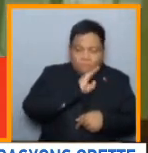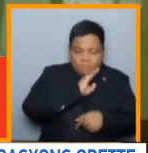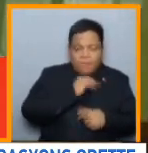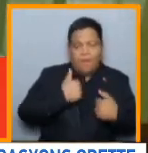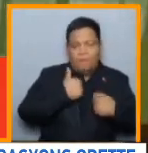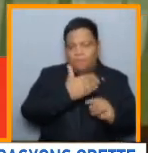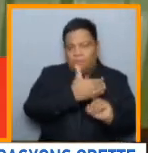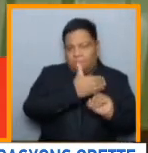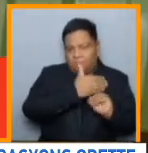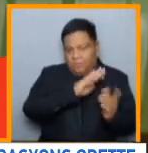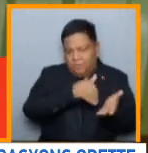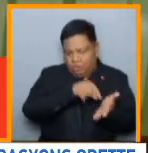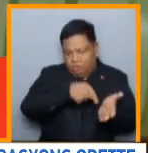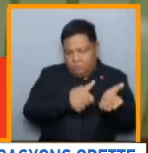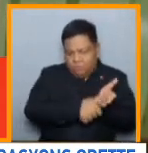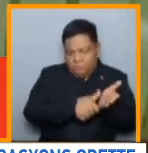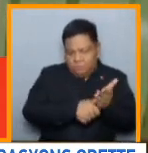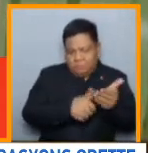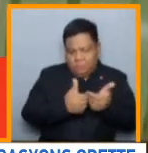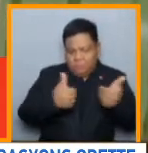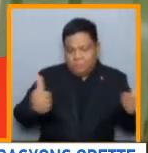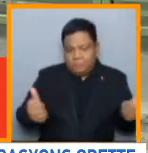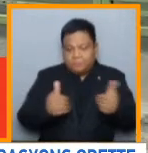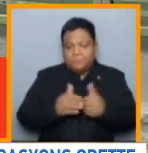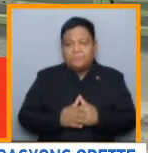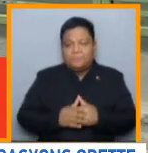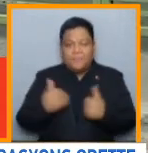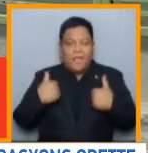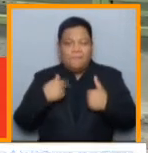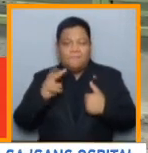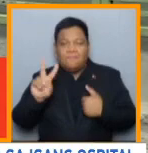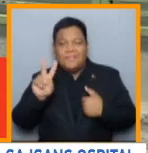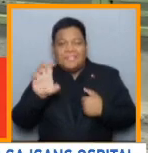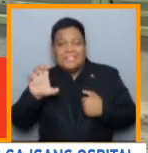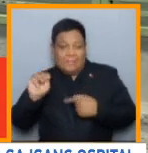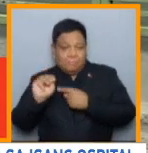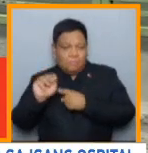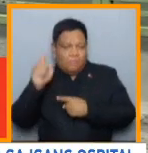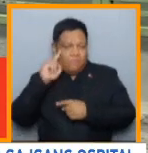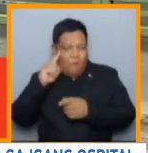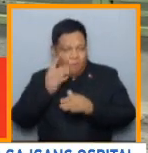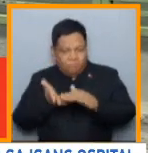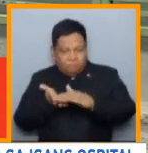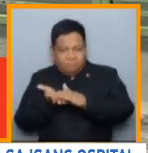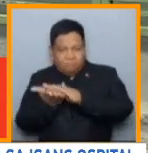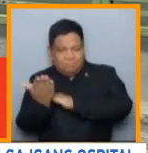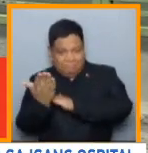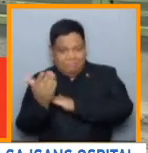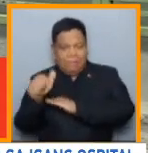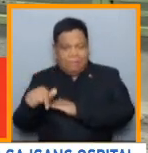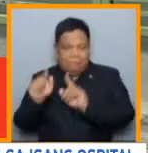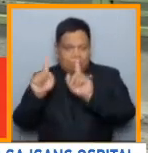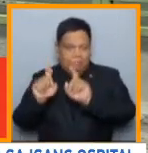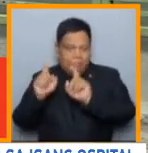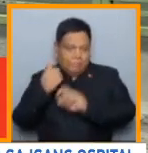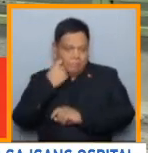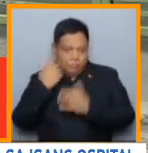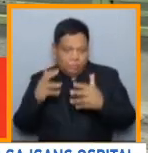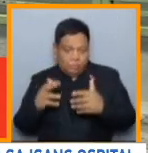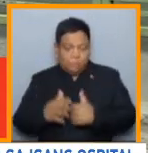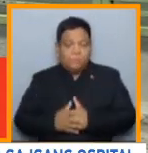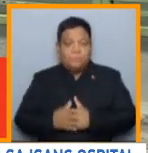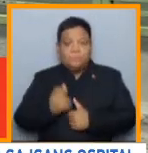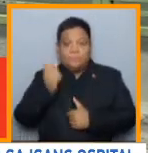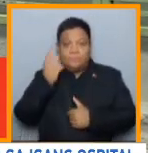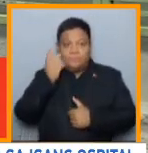counting machines. Samantala, Igan, alas 7 ng umaga yung tinakda ng COMELEC na pagsisimula nitong mock elections, pero pasado alas 7 na ay wala pa tayong nakikita